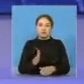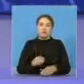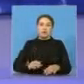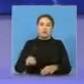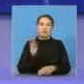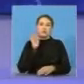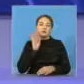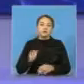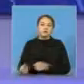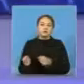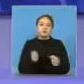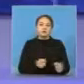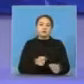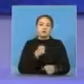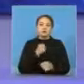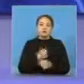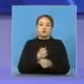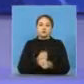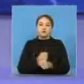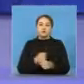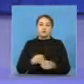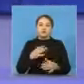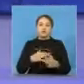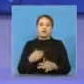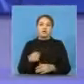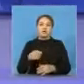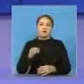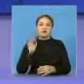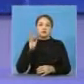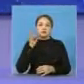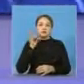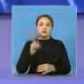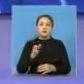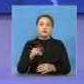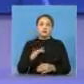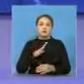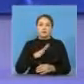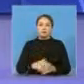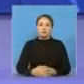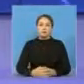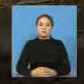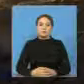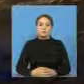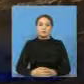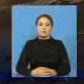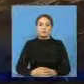су құбыры тартылып жатыр. Жұмыс қызу, күзде ырғыздықтар ауыз су тапшылығынан арылатын болды.